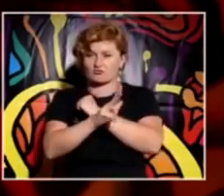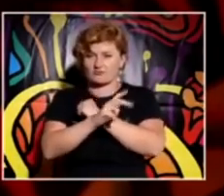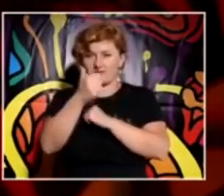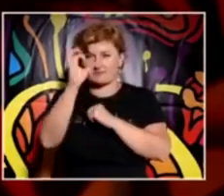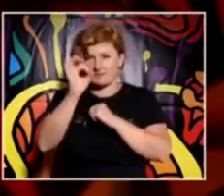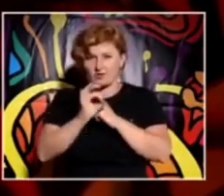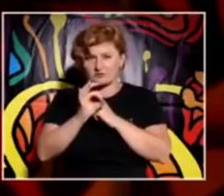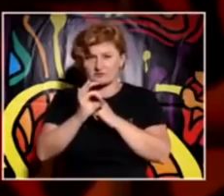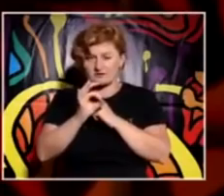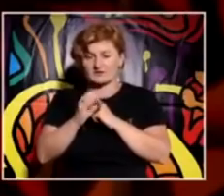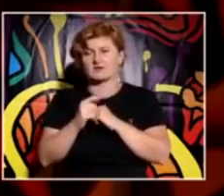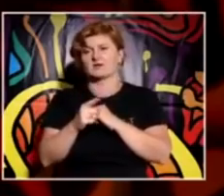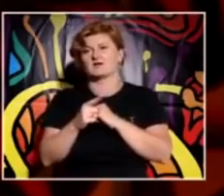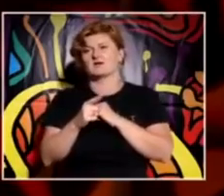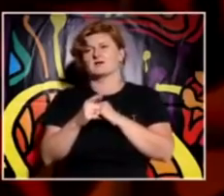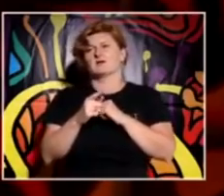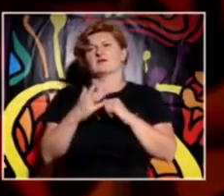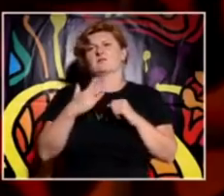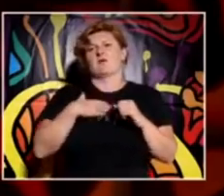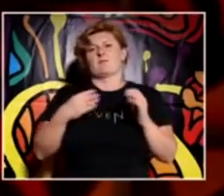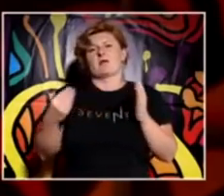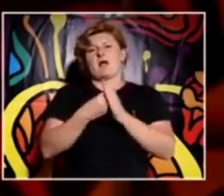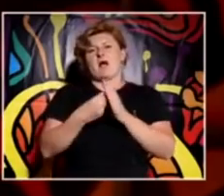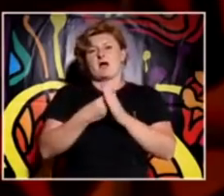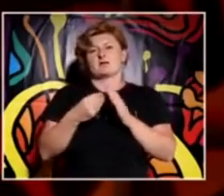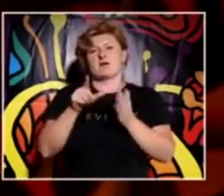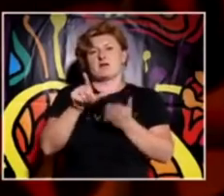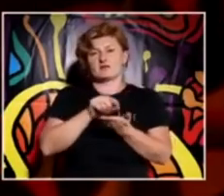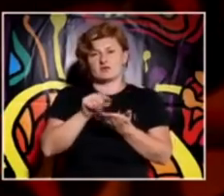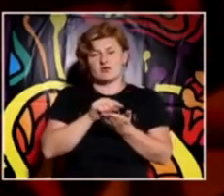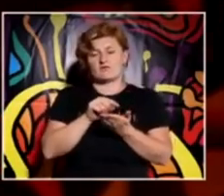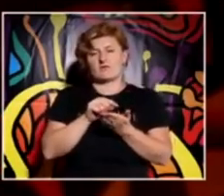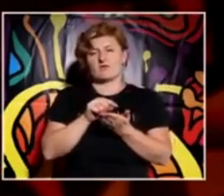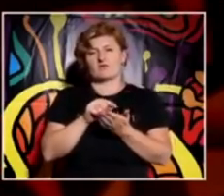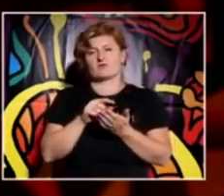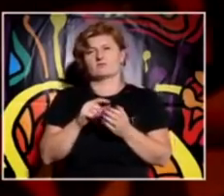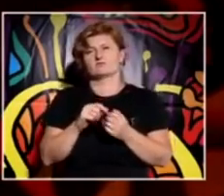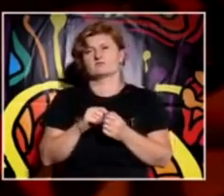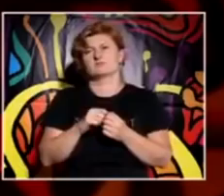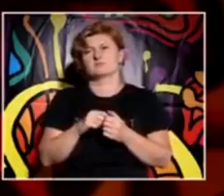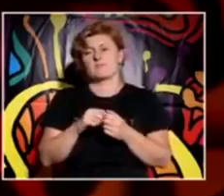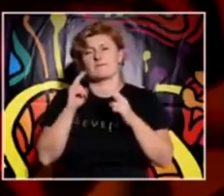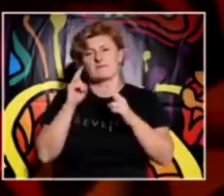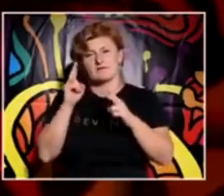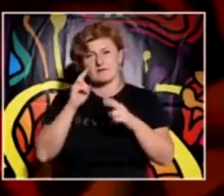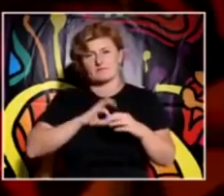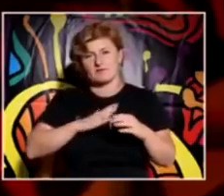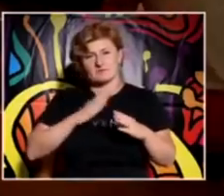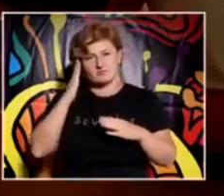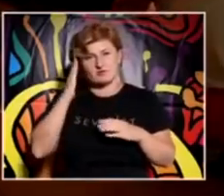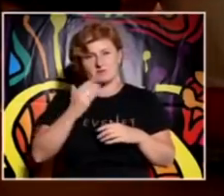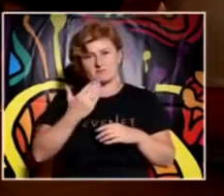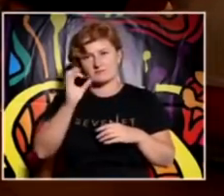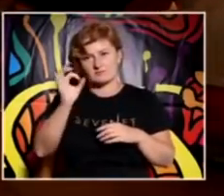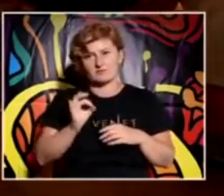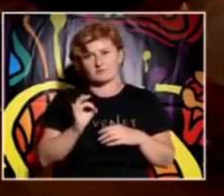świat. Mam kartę kredytową, niech żyje bal, odpowiada 12% obecnych na sali. Zgłoszę się do Was potem. Wynajmuję swoje mieszkanie i ruszam